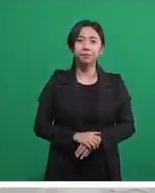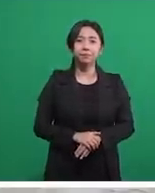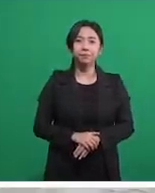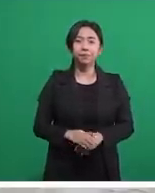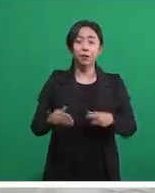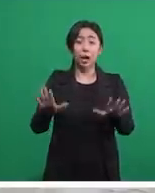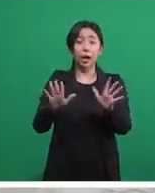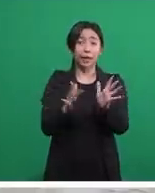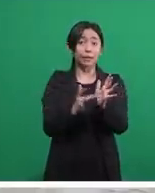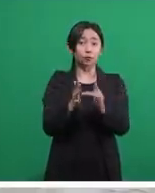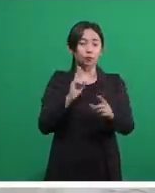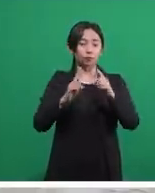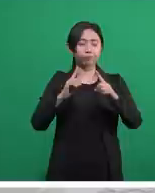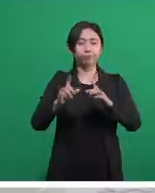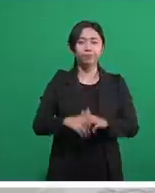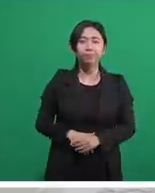Lalu kata Yesus,